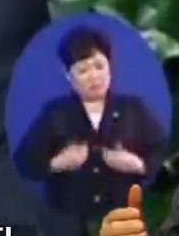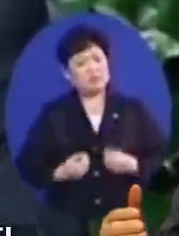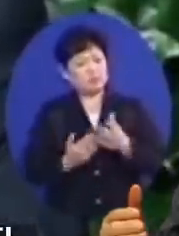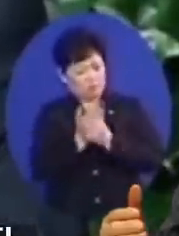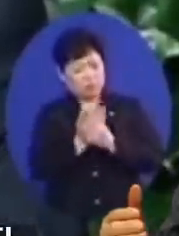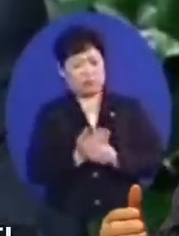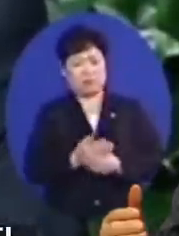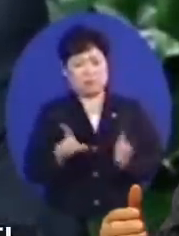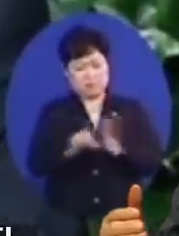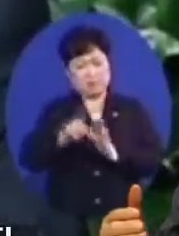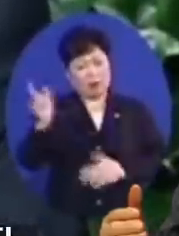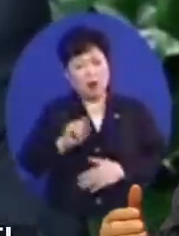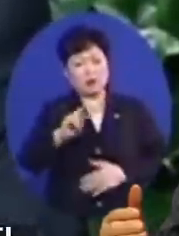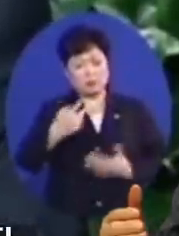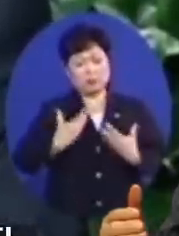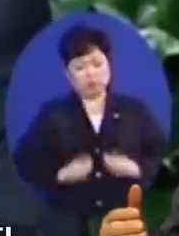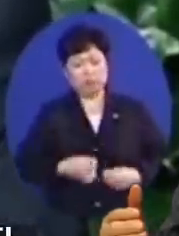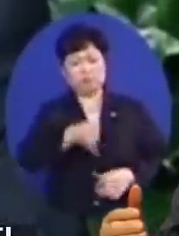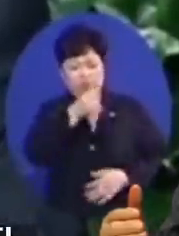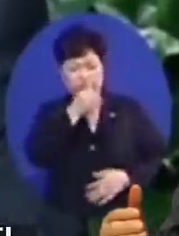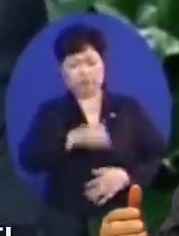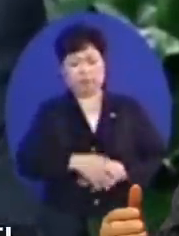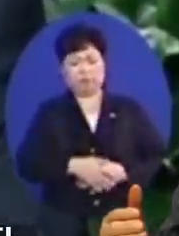때가 많습니다. 그렇기 때문에